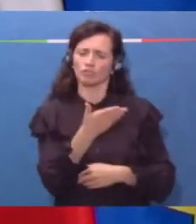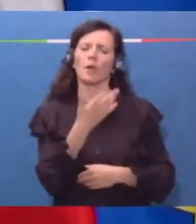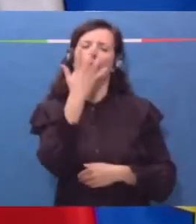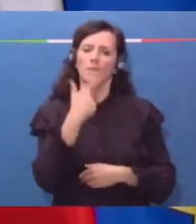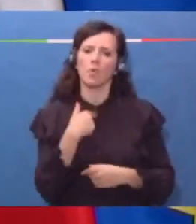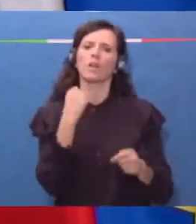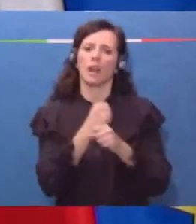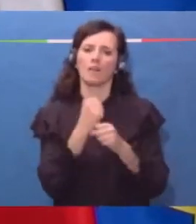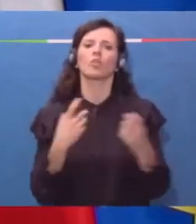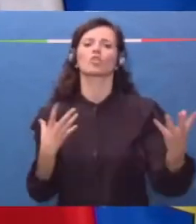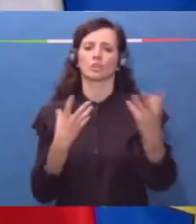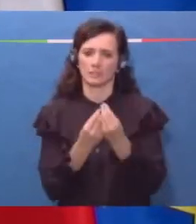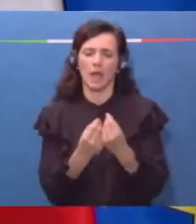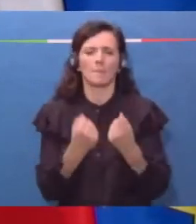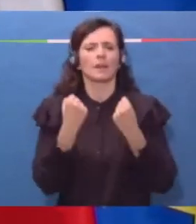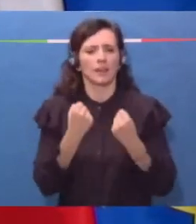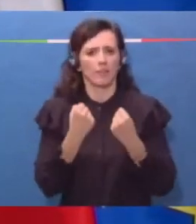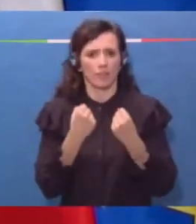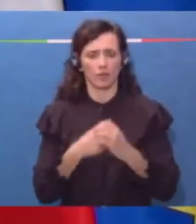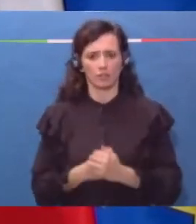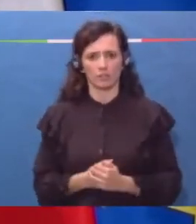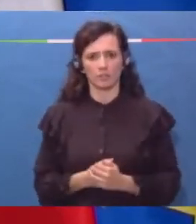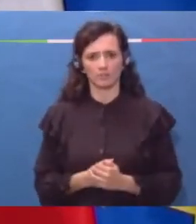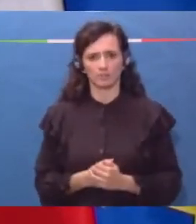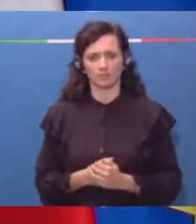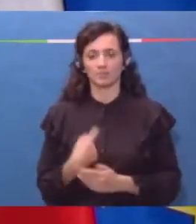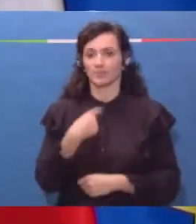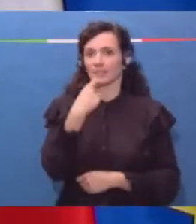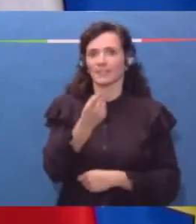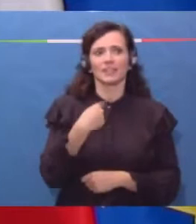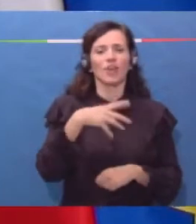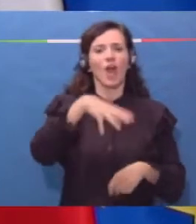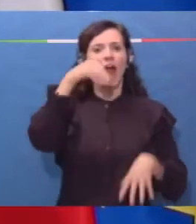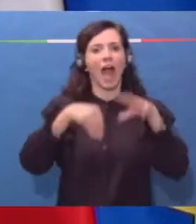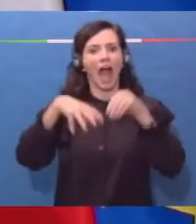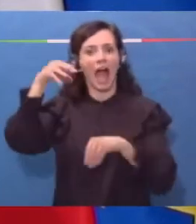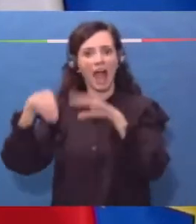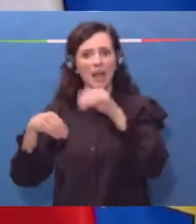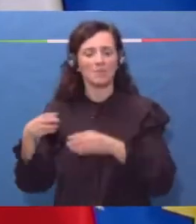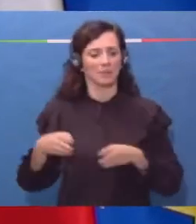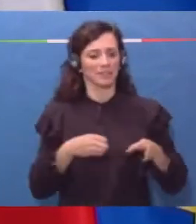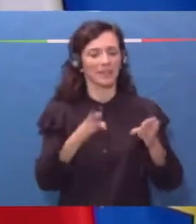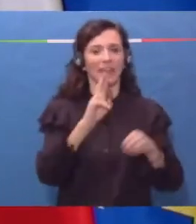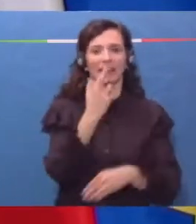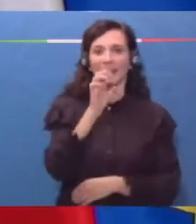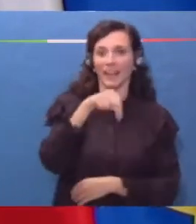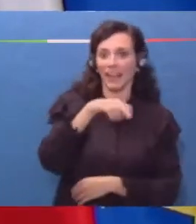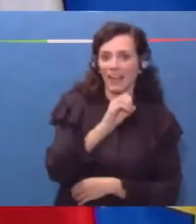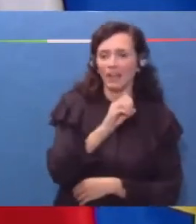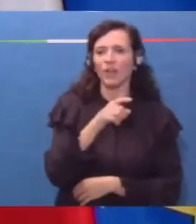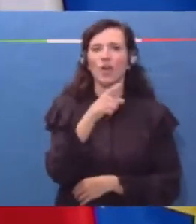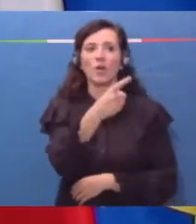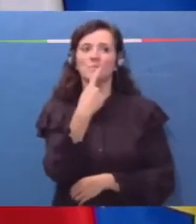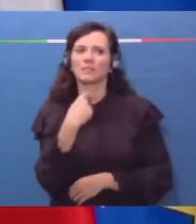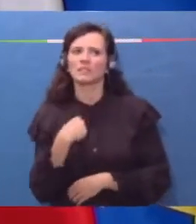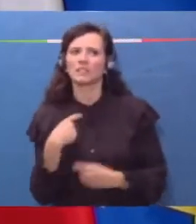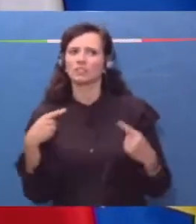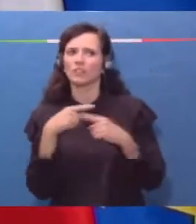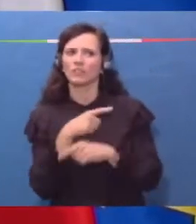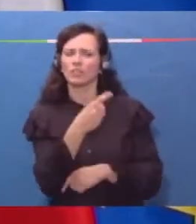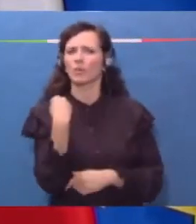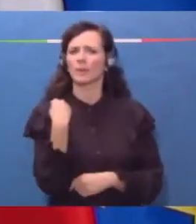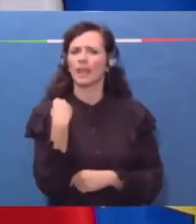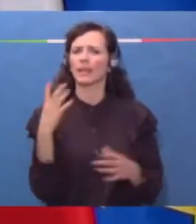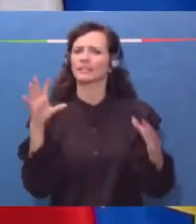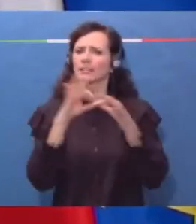insieme. E poi ho parlato delle Alpi, del Reno, lei mi invita a parlare della Manica. Ciò che è